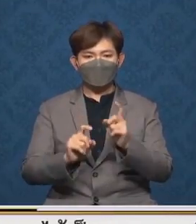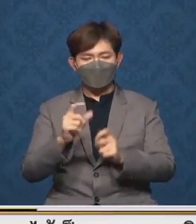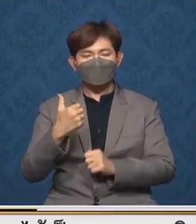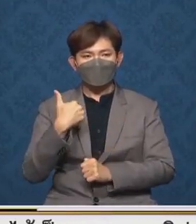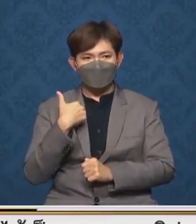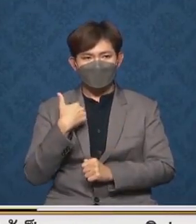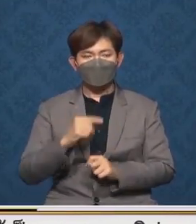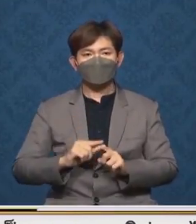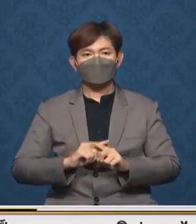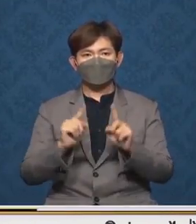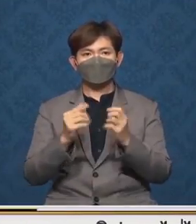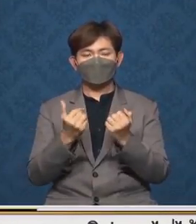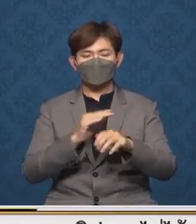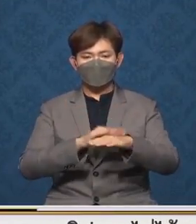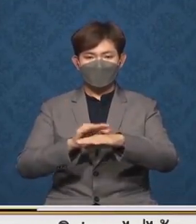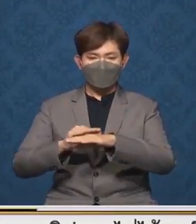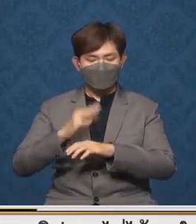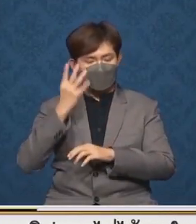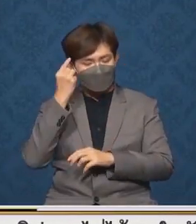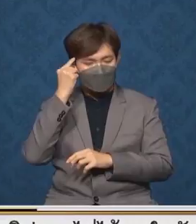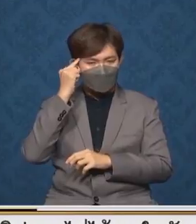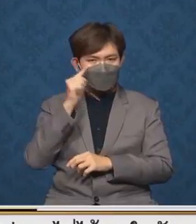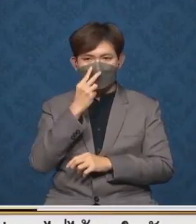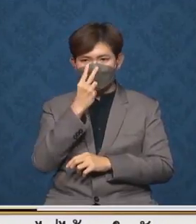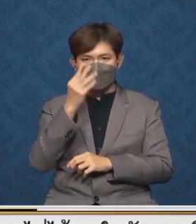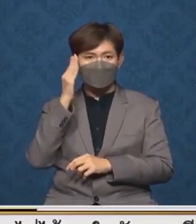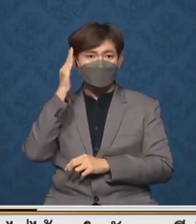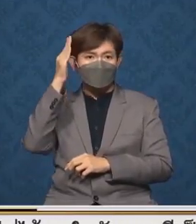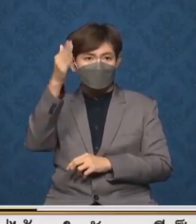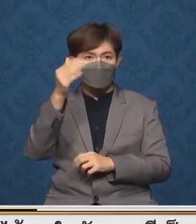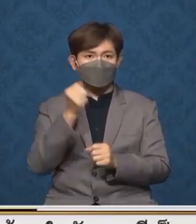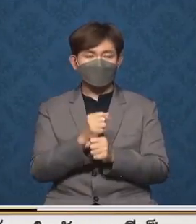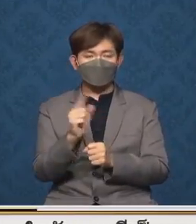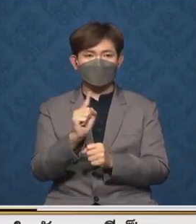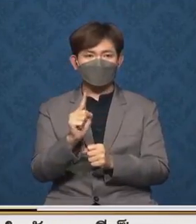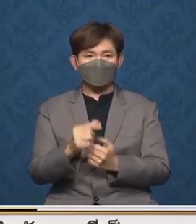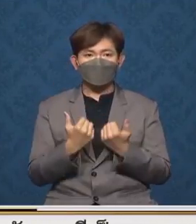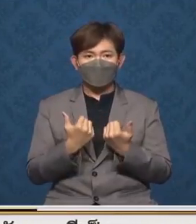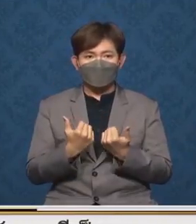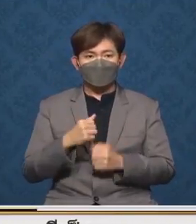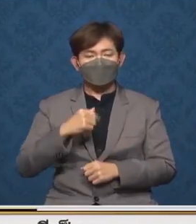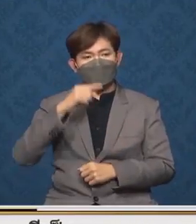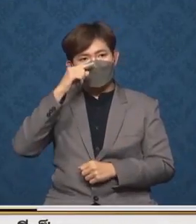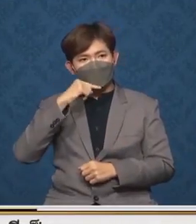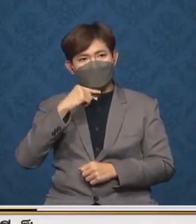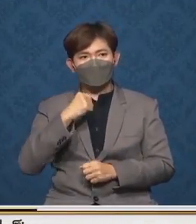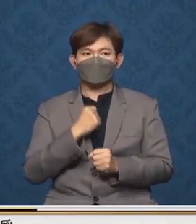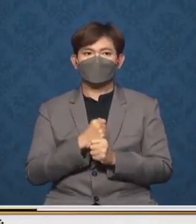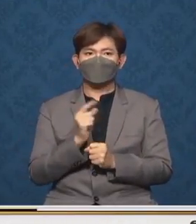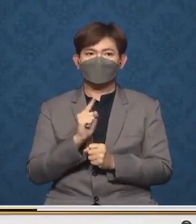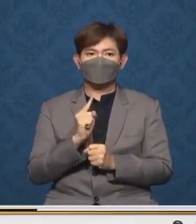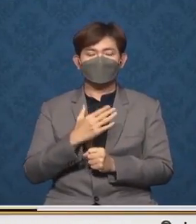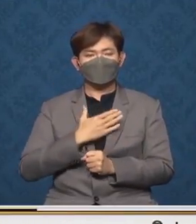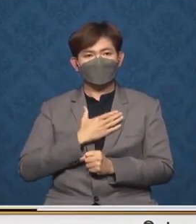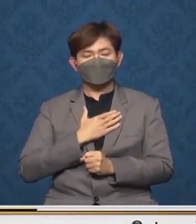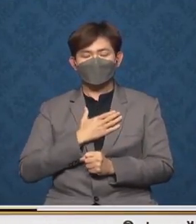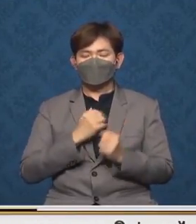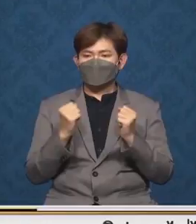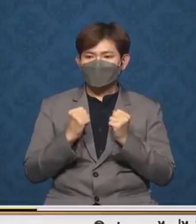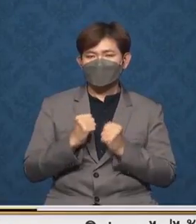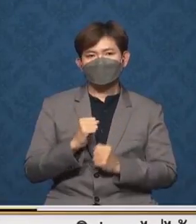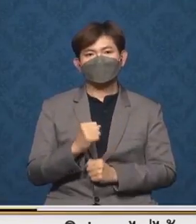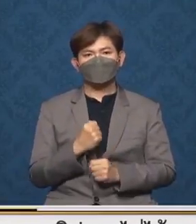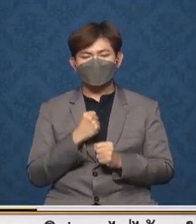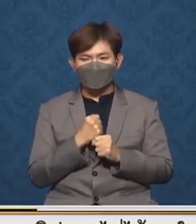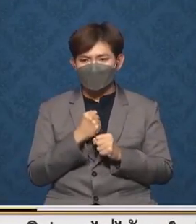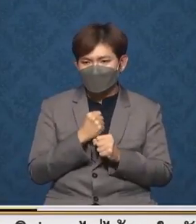ดังนั้นวันนี้ผมขอชวนให้ทุกคนคิดแล้วก็มองไปข้างหน้านะครับว่าเราไม่อาจจะตกอยู่ภายใต้ความหวาดกลัวจน